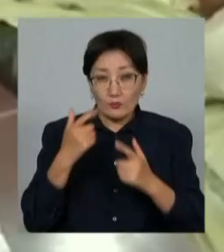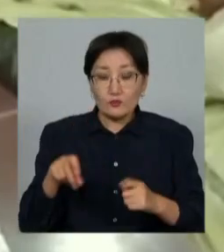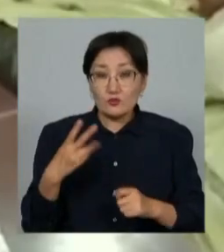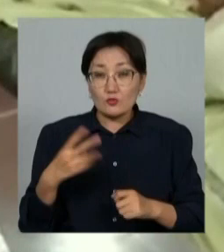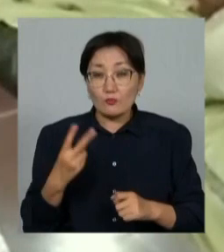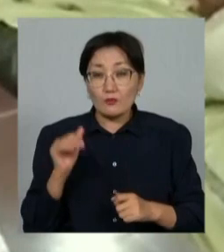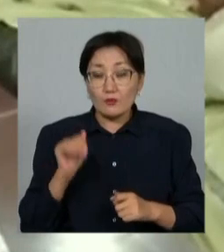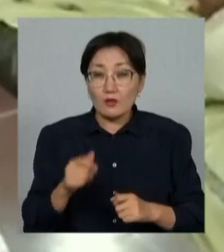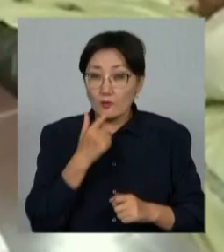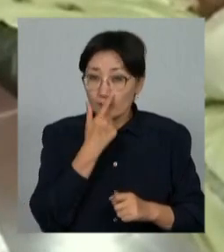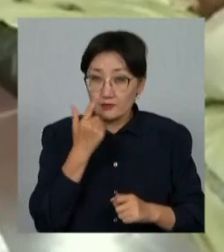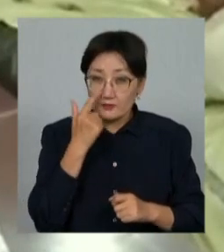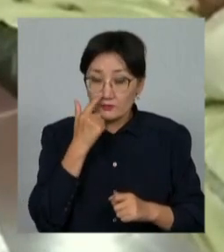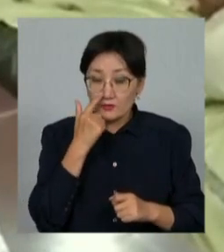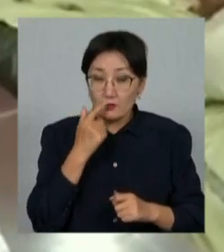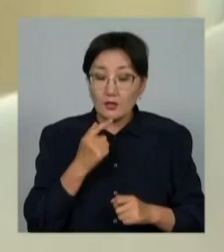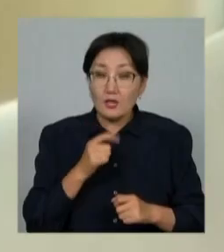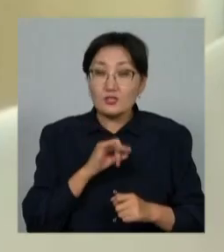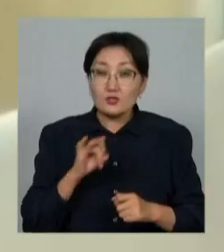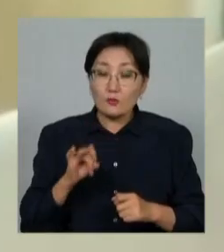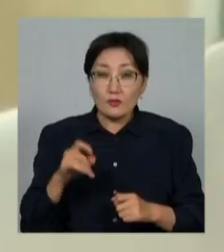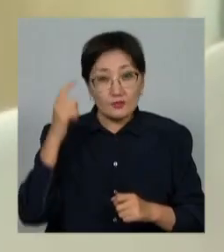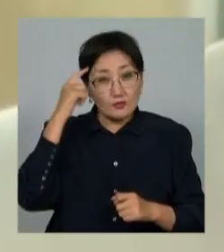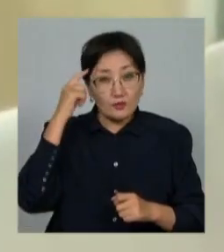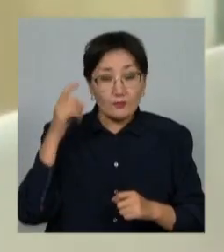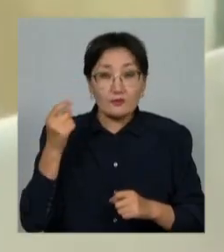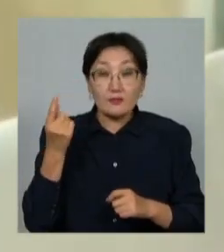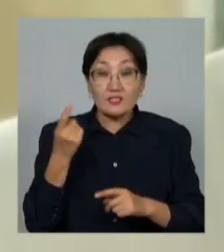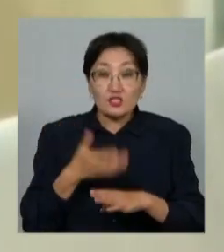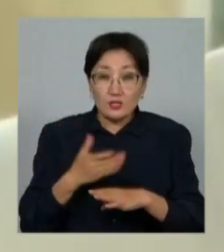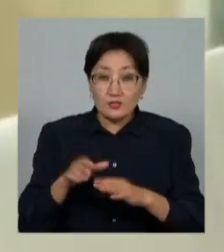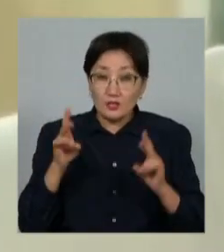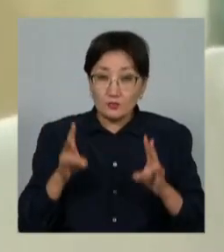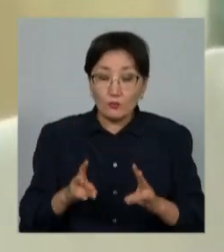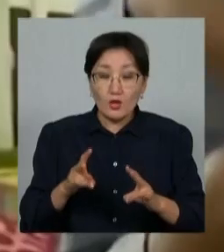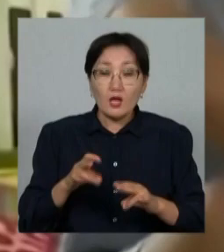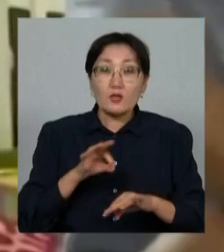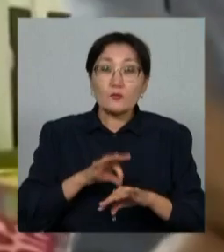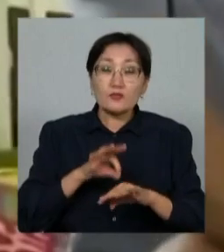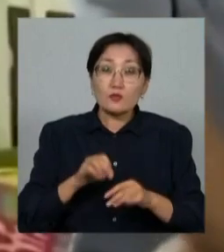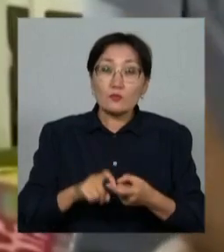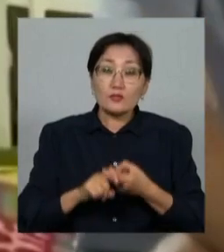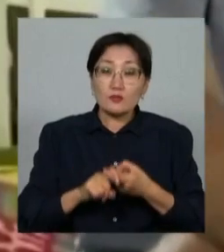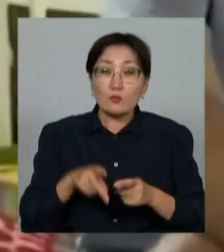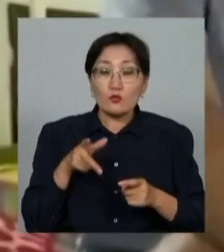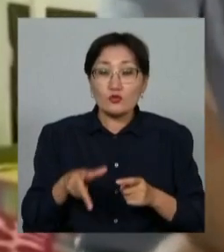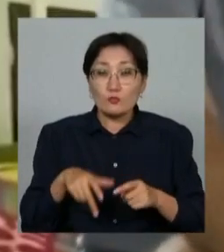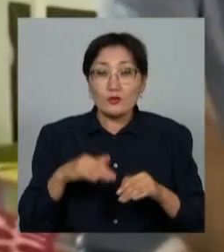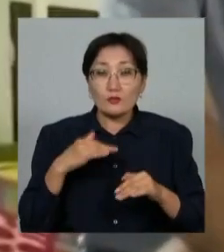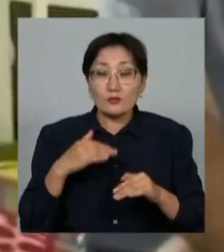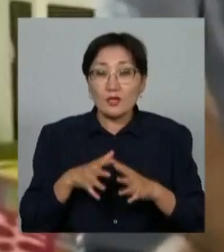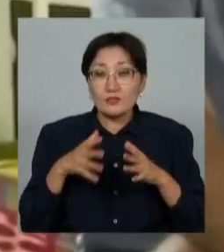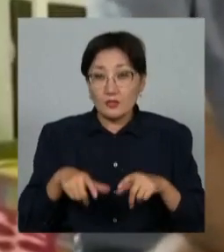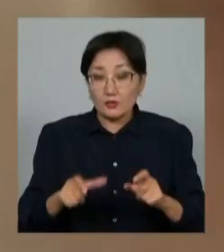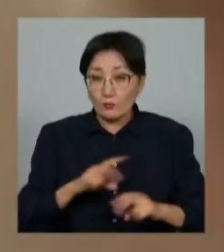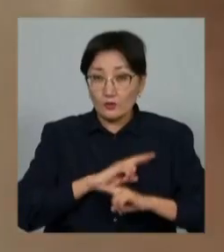науқастың мұрынның қосалқы қуыстары және мидың бір бөлігі зақымданған. Ал эпидемиядан 3 мыңнан аса адам қайтыс